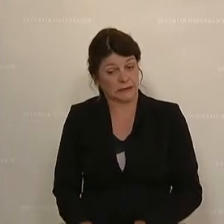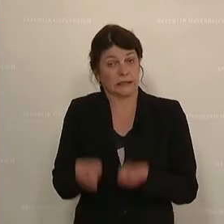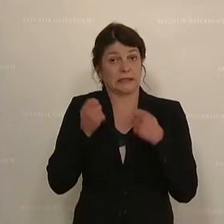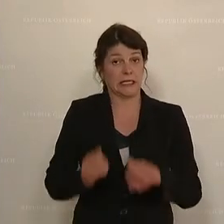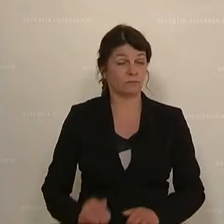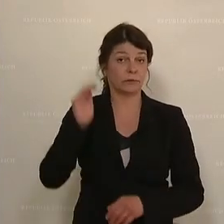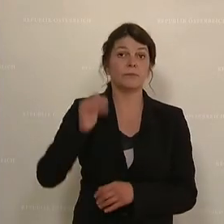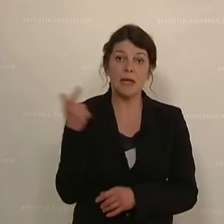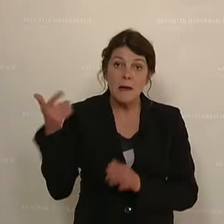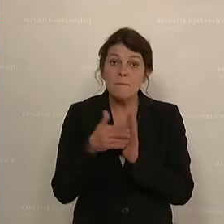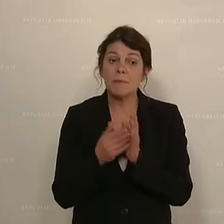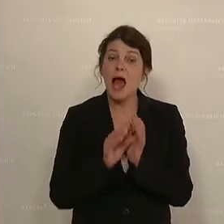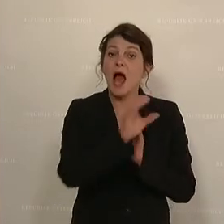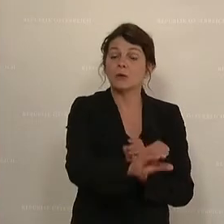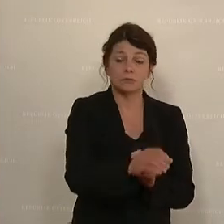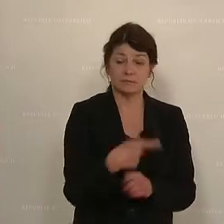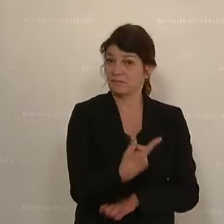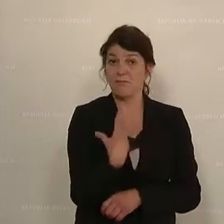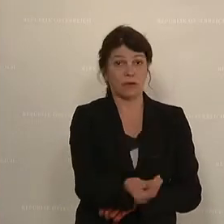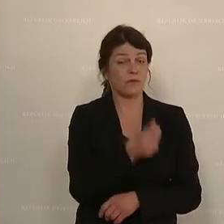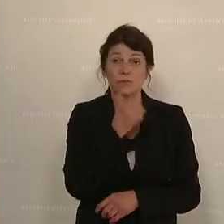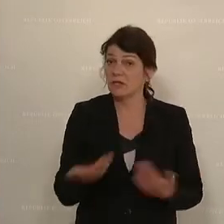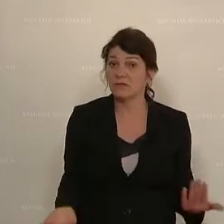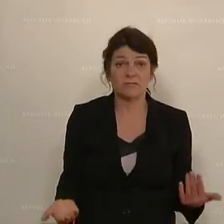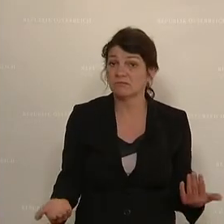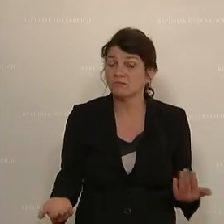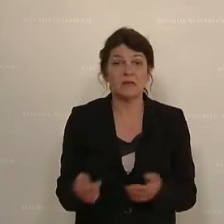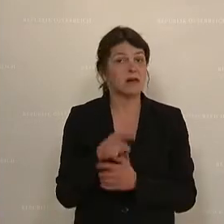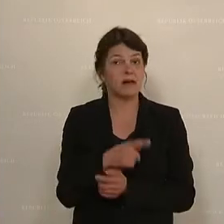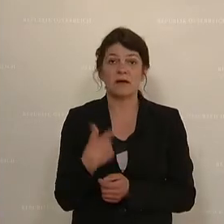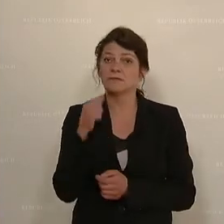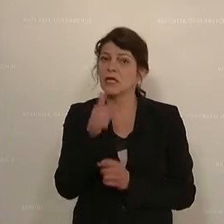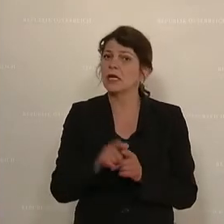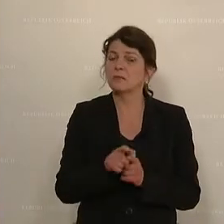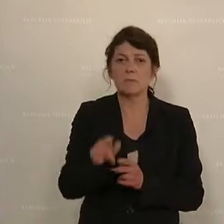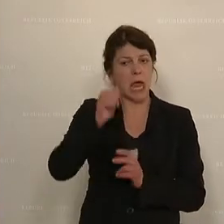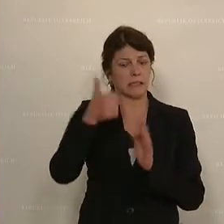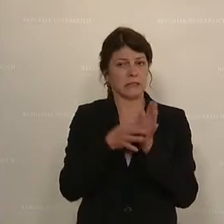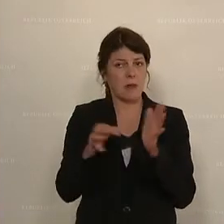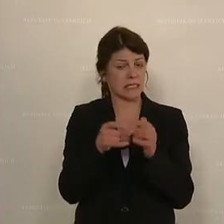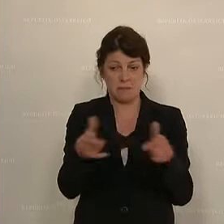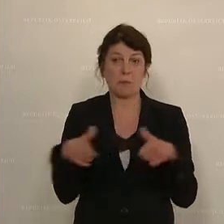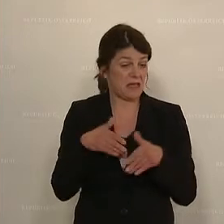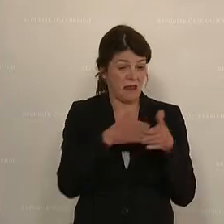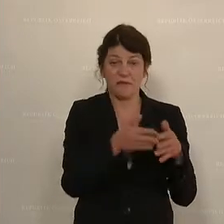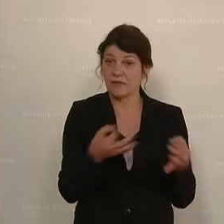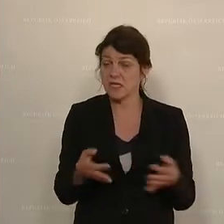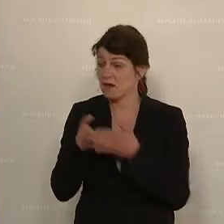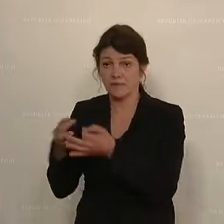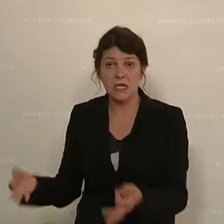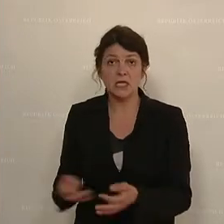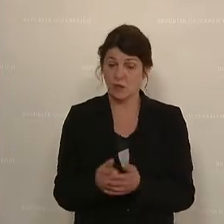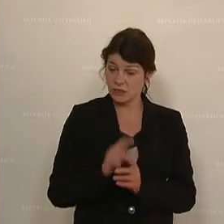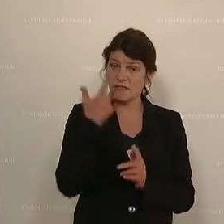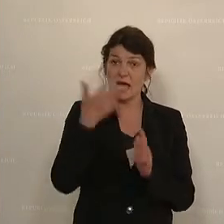haben, brauchen würden. Dort kommt es nicht an. Dort kommt es nicht an mit Ihrem ersten Maßnahmenpaket. Und dort kommt es auch jetzt